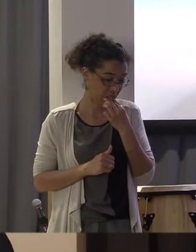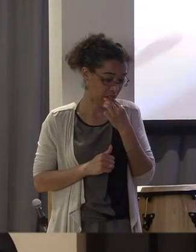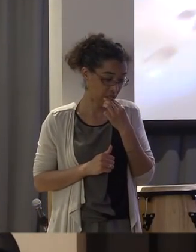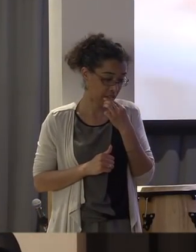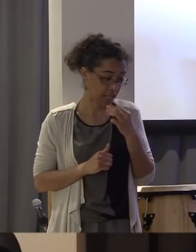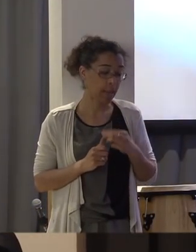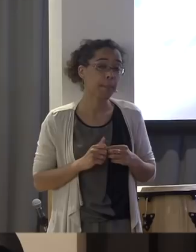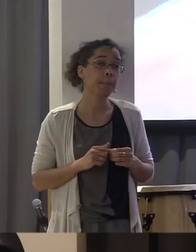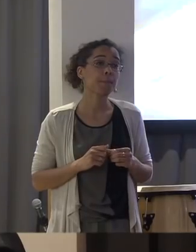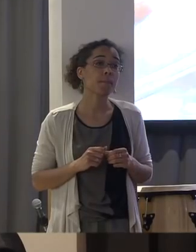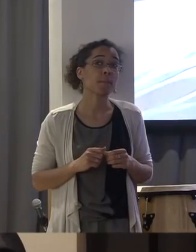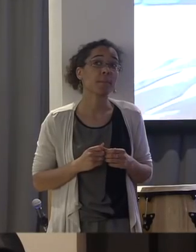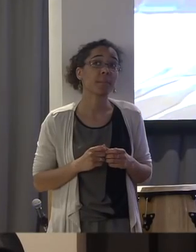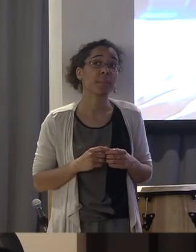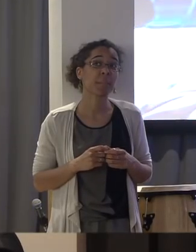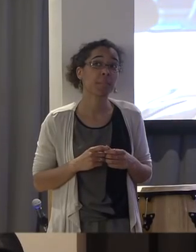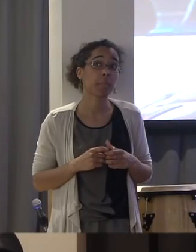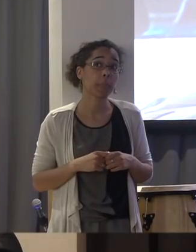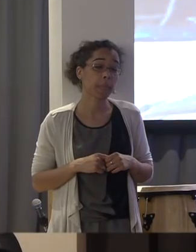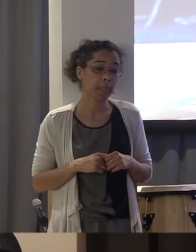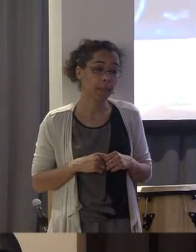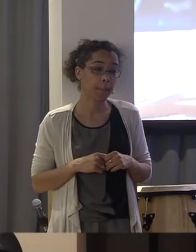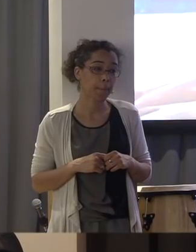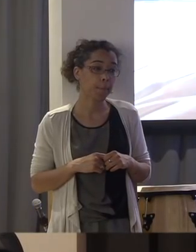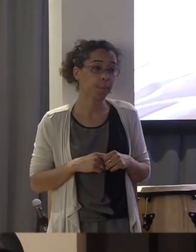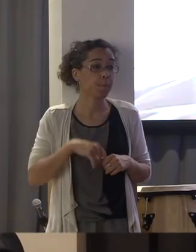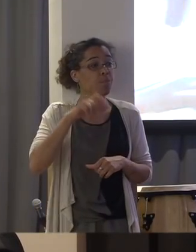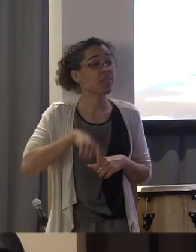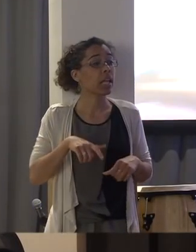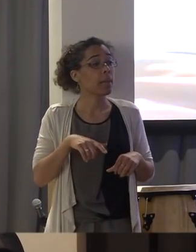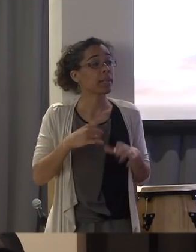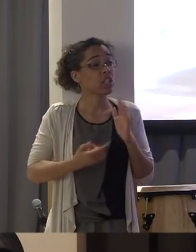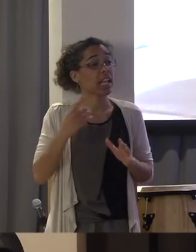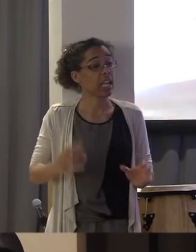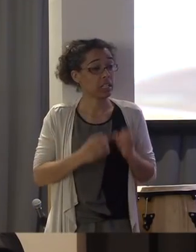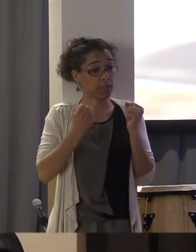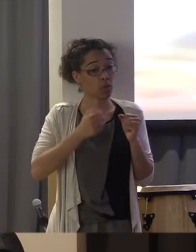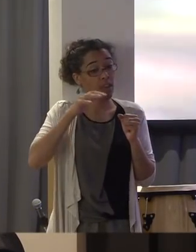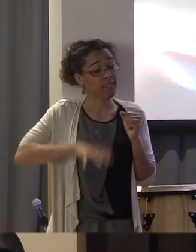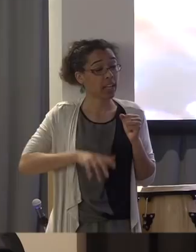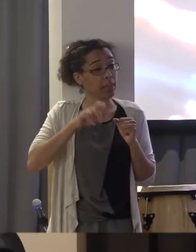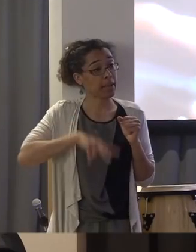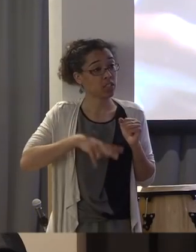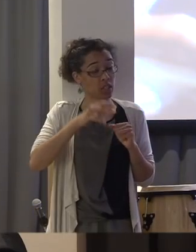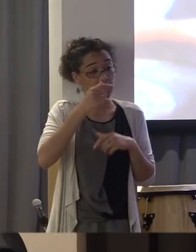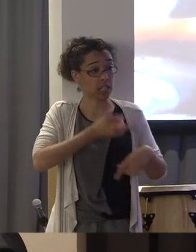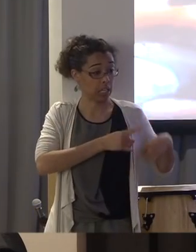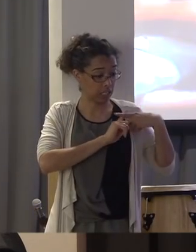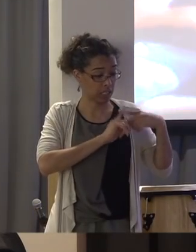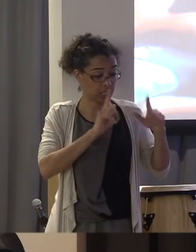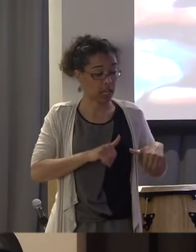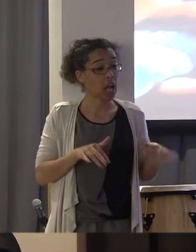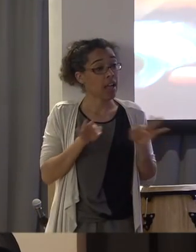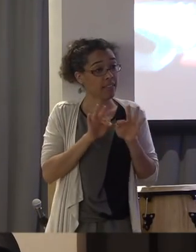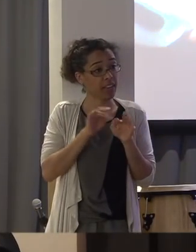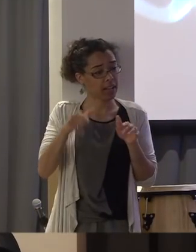restée. Et j'avais en réanimation des personnes vraiment chrétiennes, et un frère